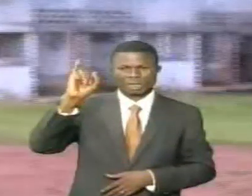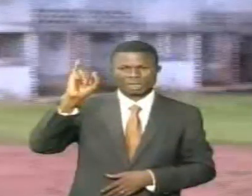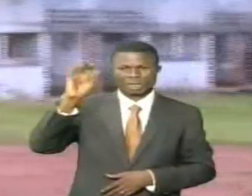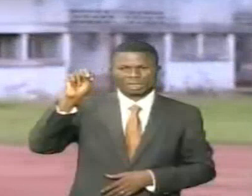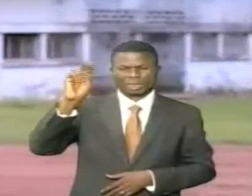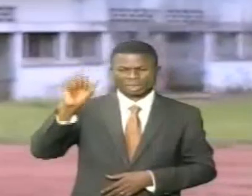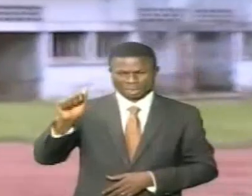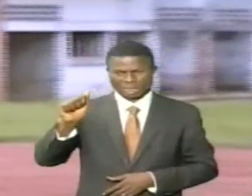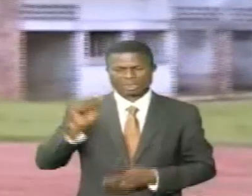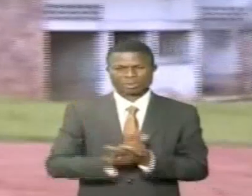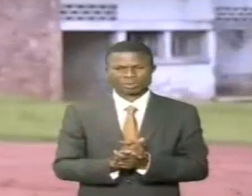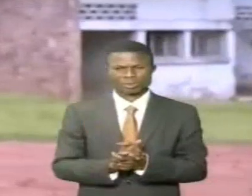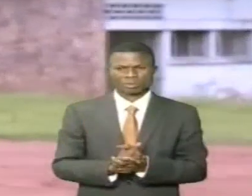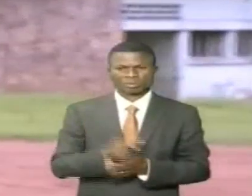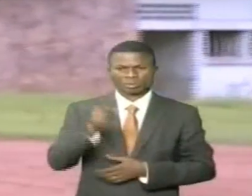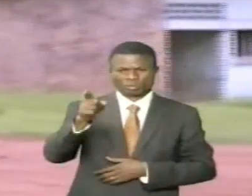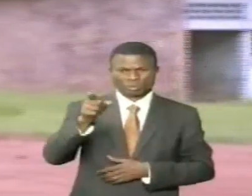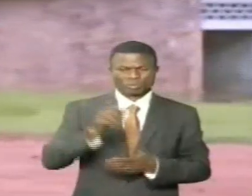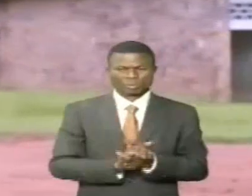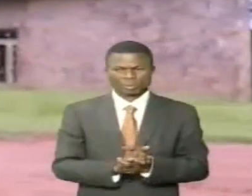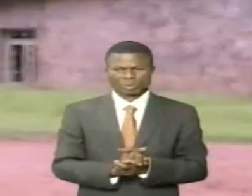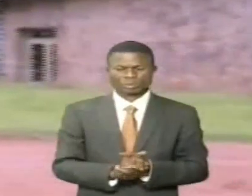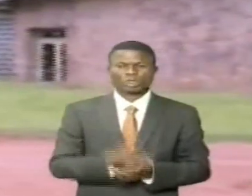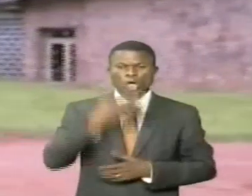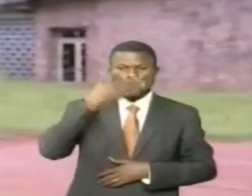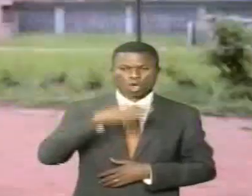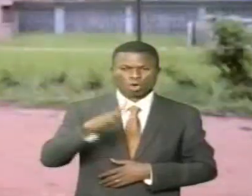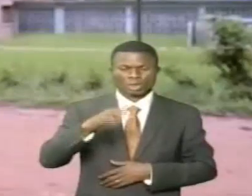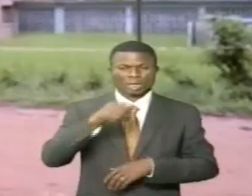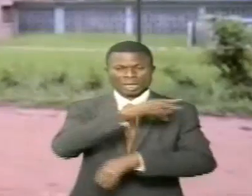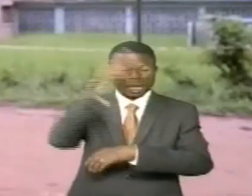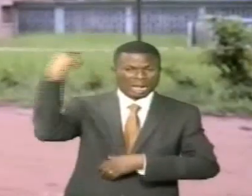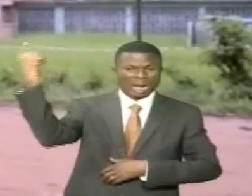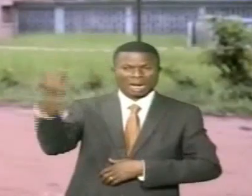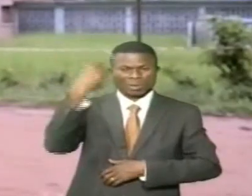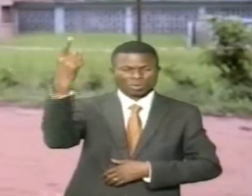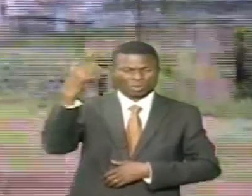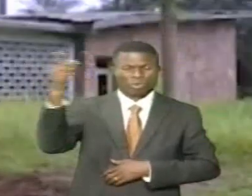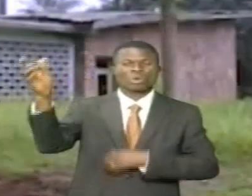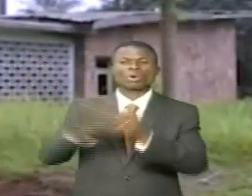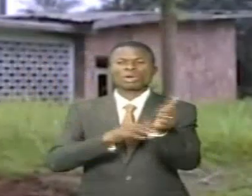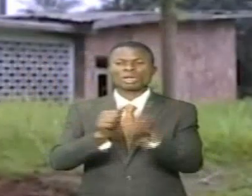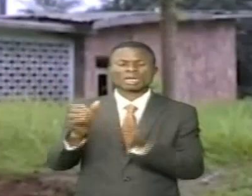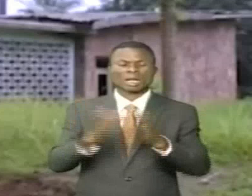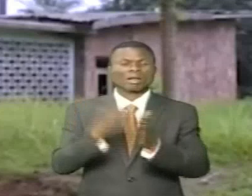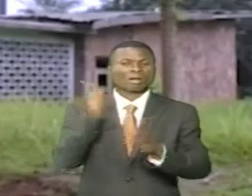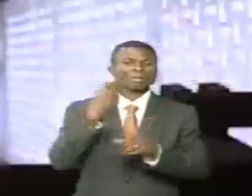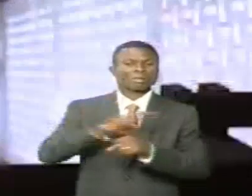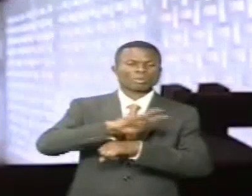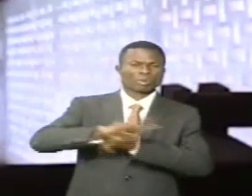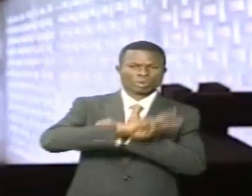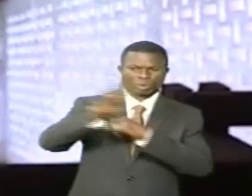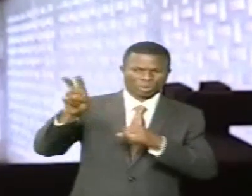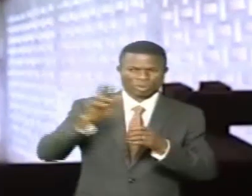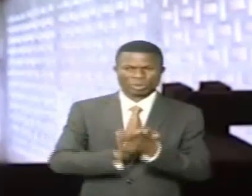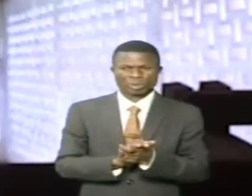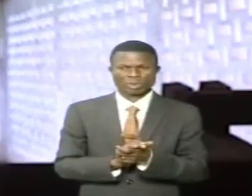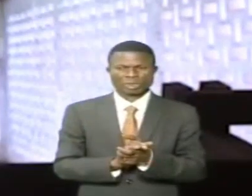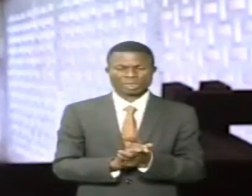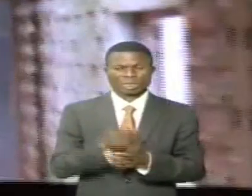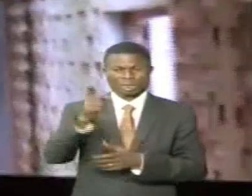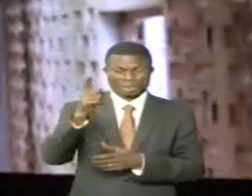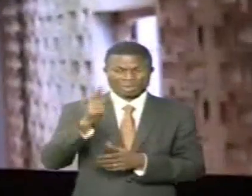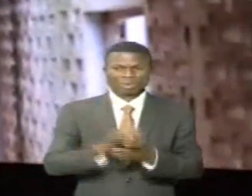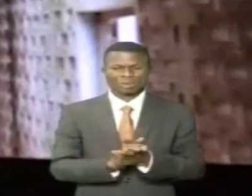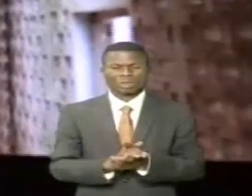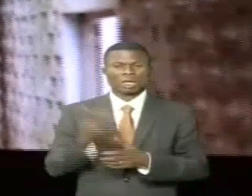De base, notamment celle sanitaire, pendant cette période où le monde entier est dévasté par la COVID-19, préoccupe au plus haut point le gouverneur de